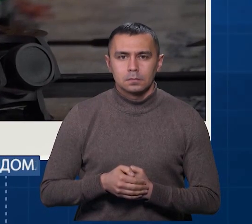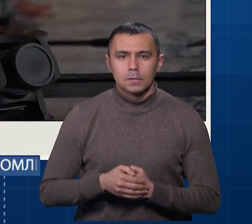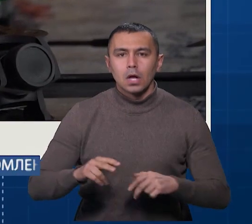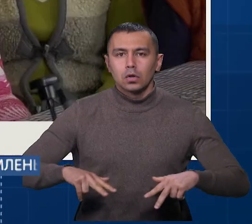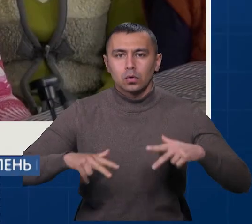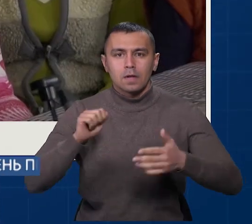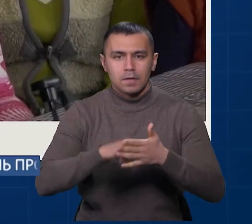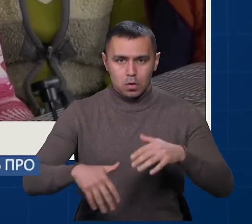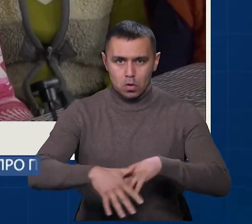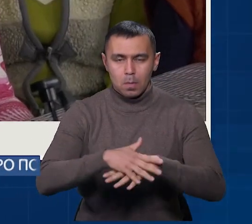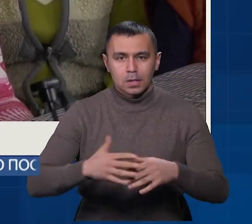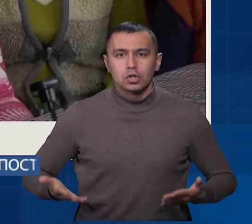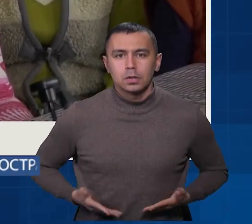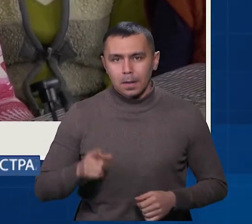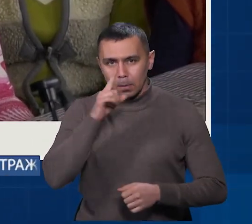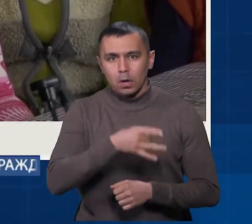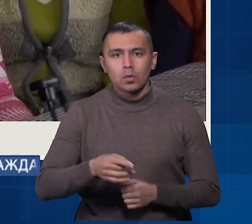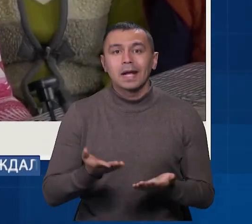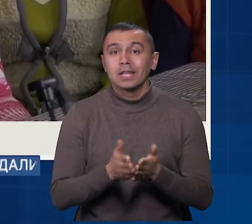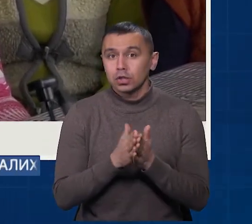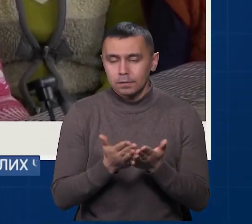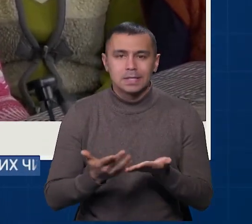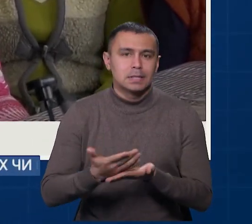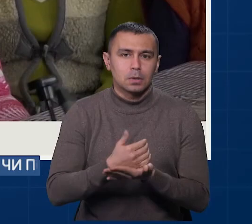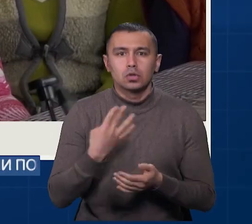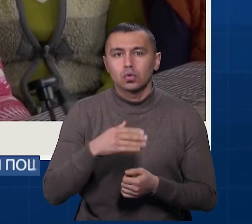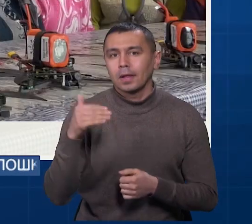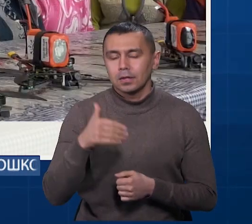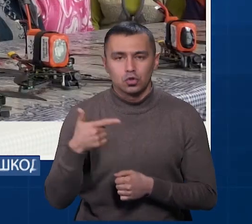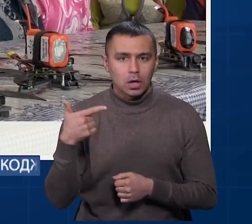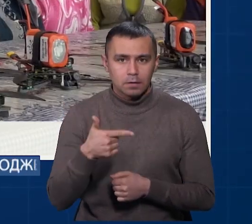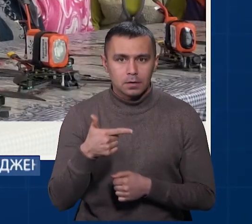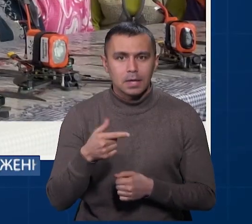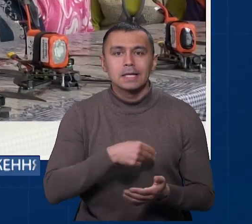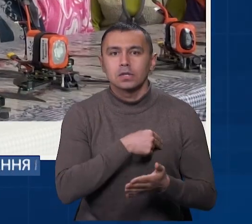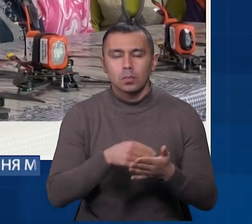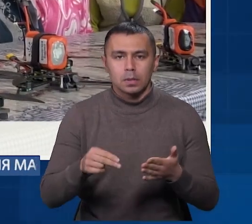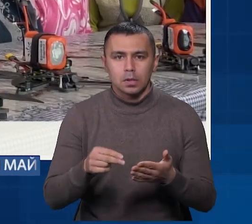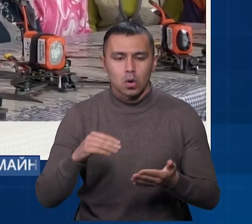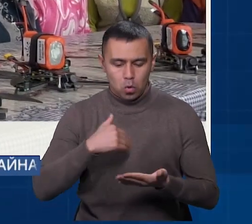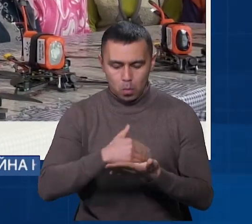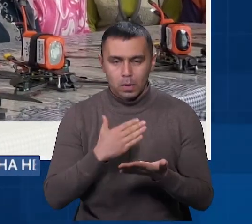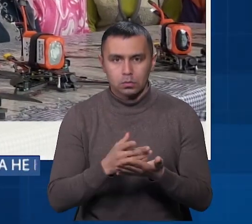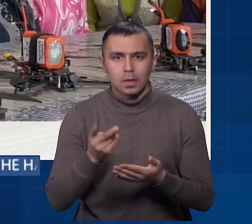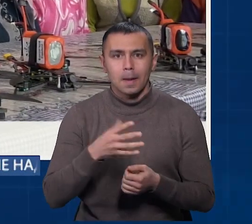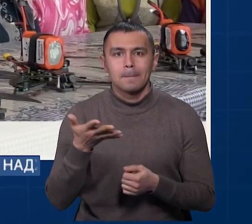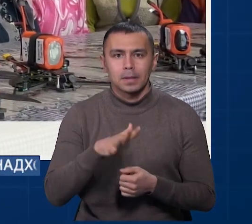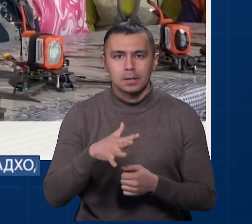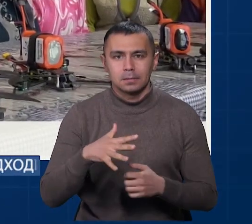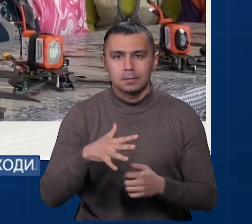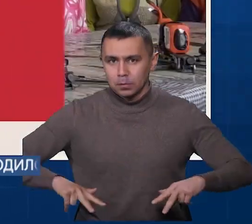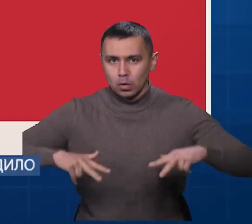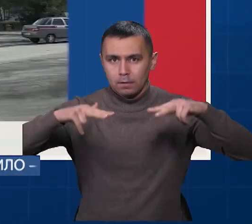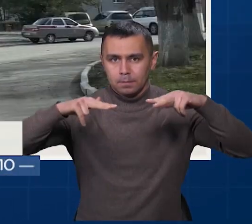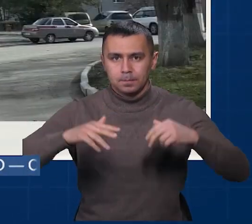Дрони від громади. Жителі мікрорайону Книжківці зібрали 40 тисяч гривень і закупили комплектуючі для 5 бойових